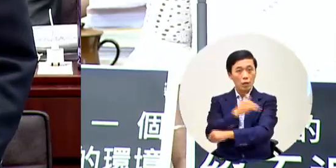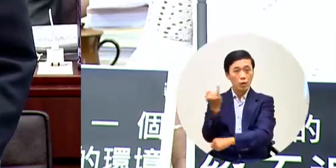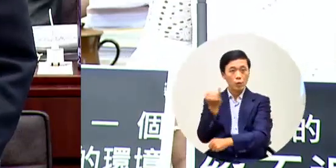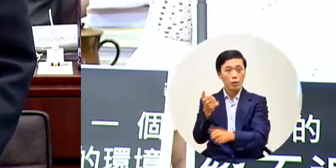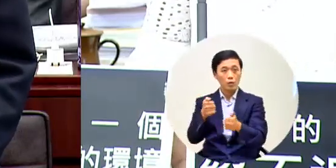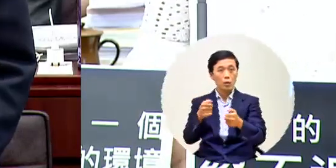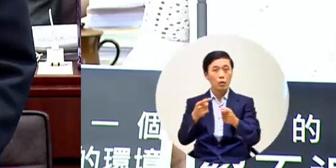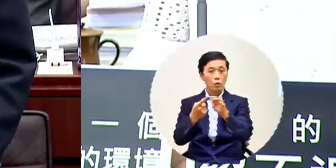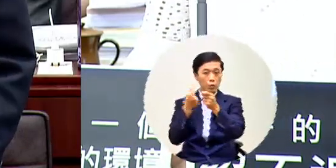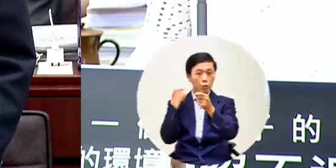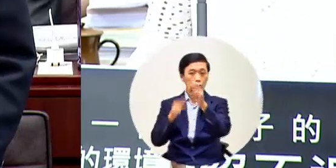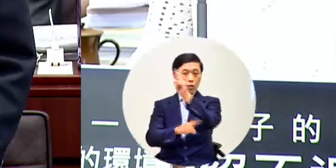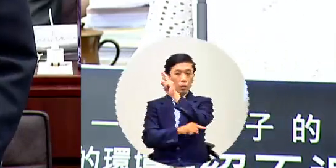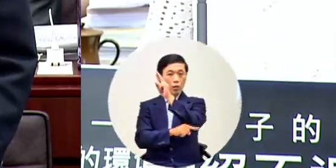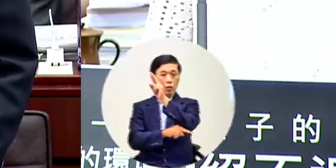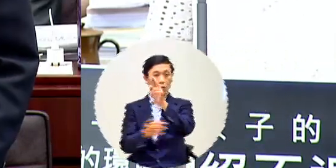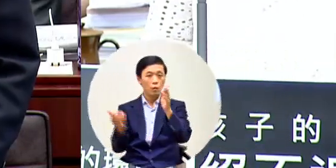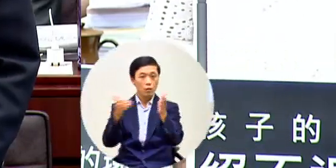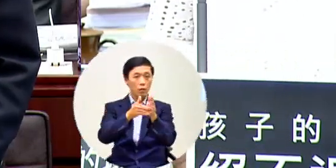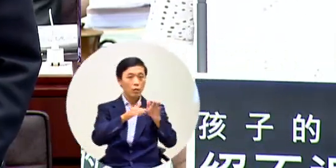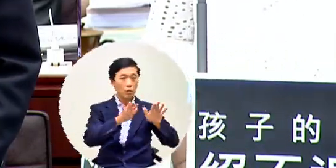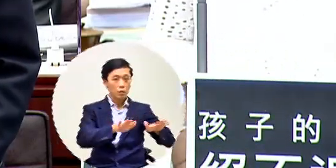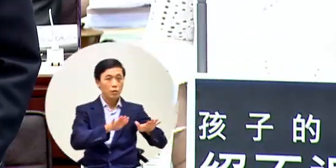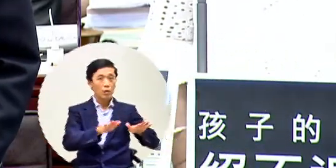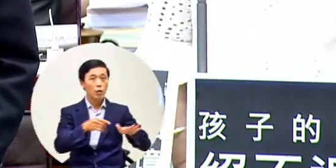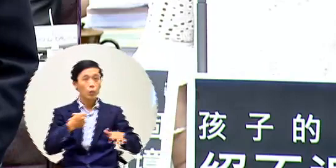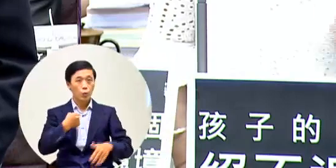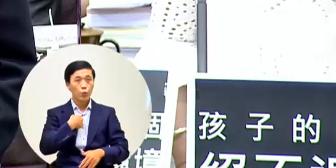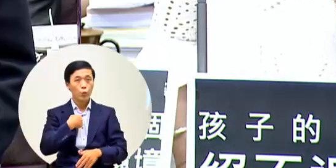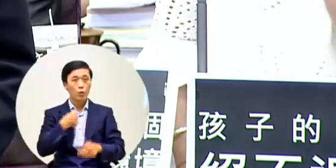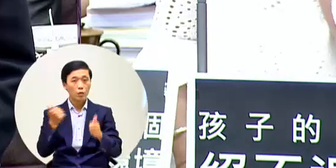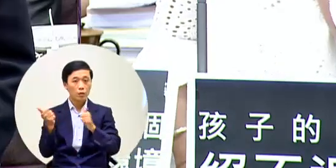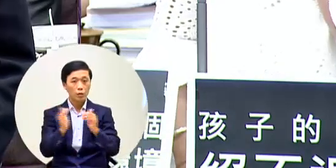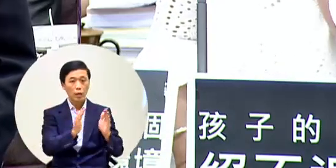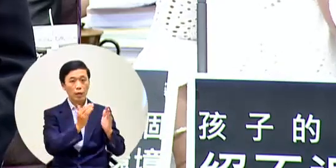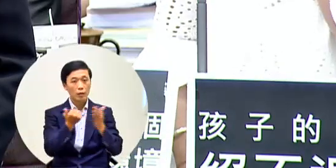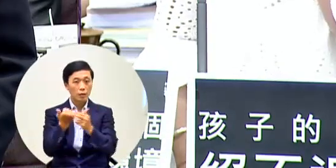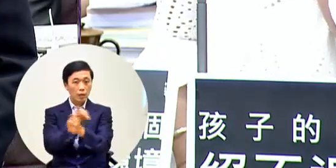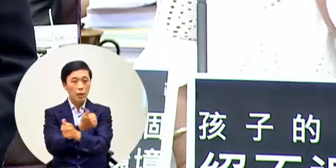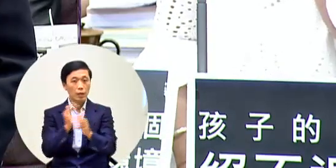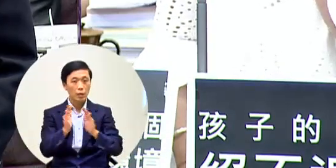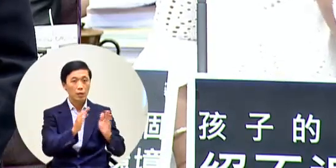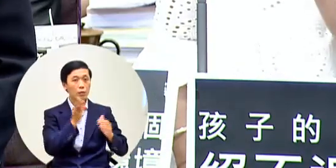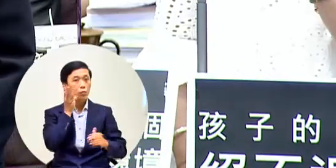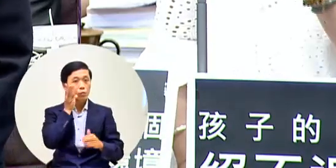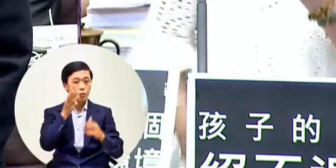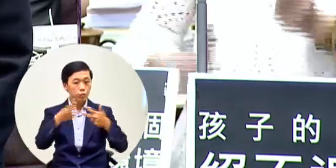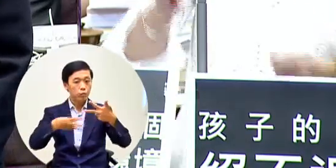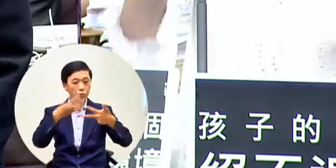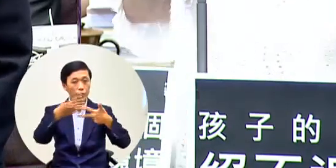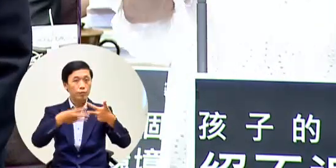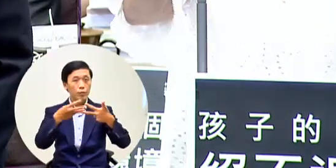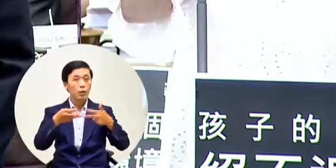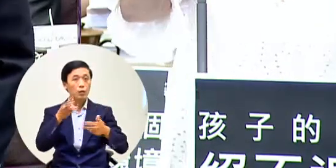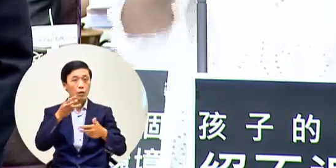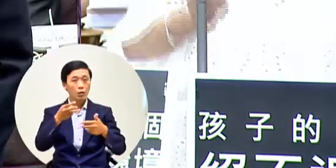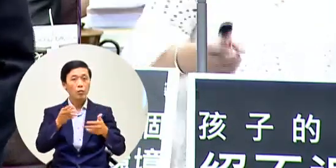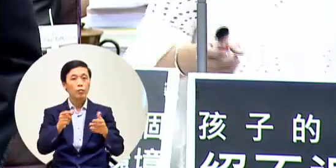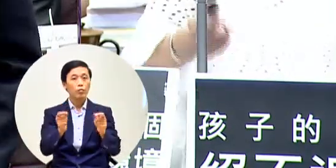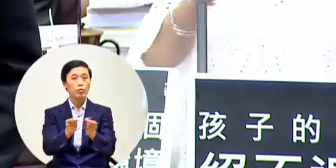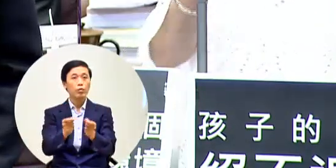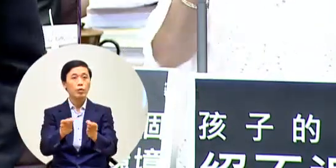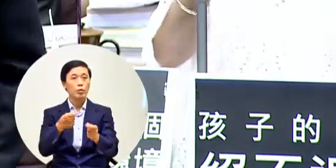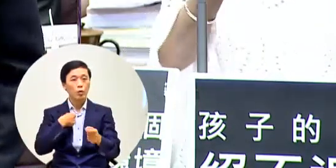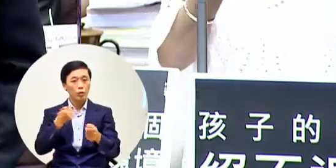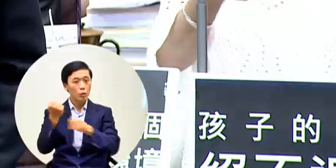从去年底到现在那我代理才3个礼拜，所以有一些事情我可以尽力来